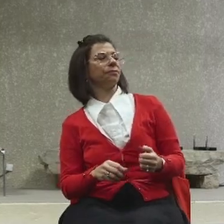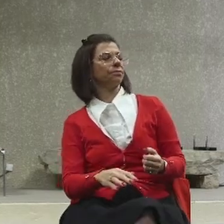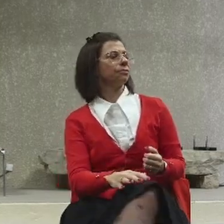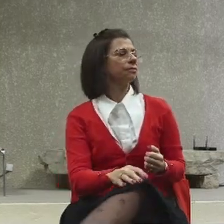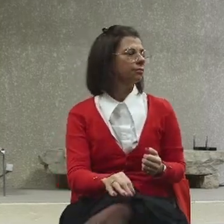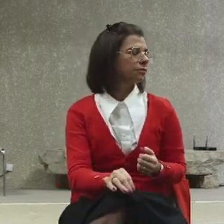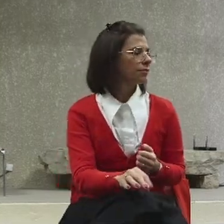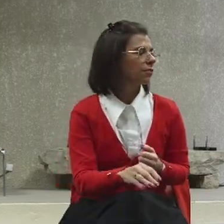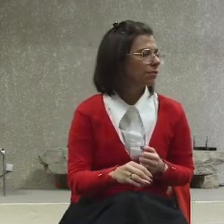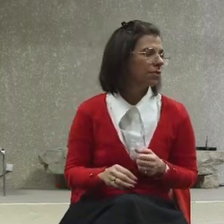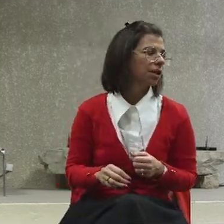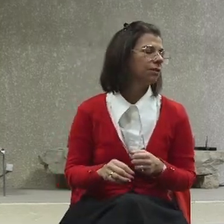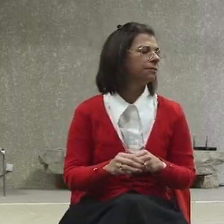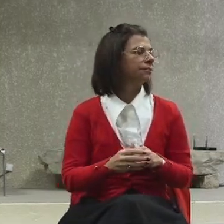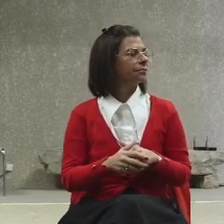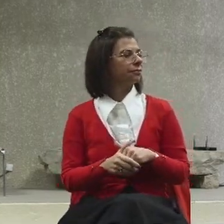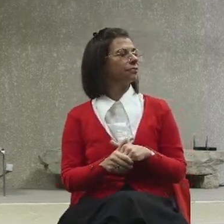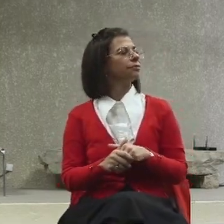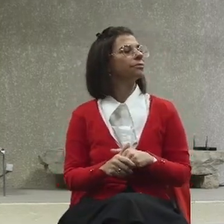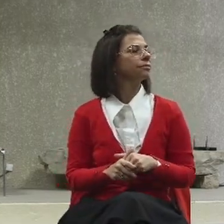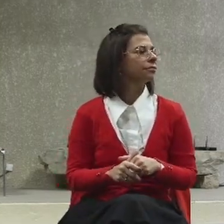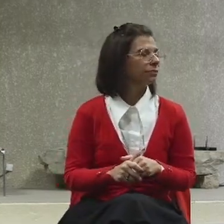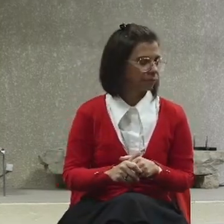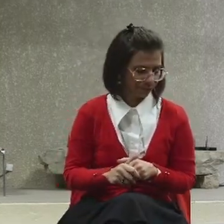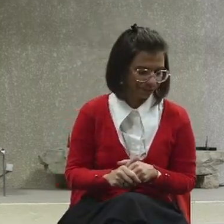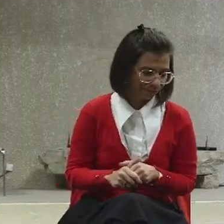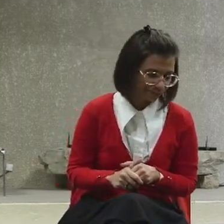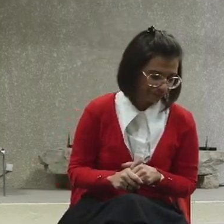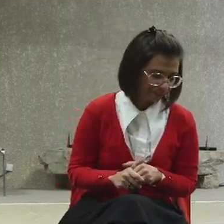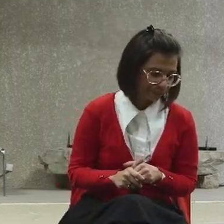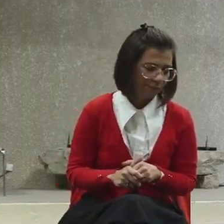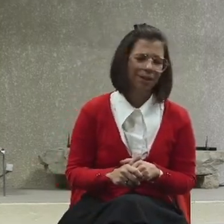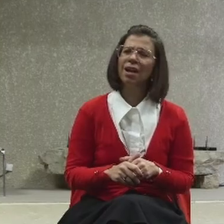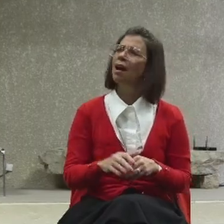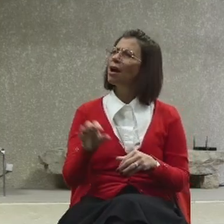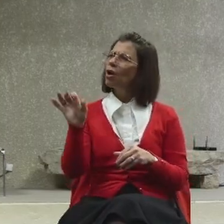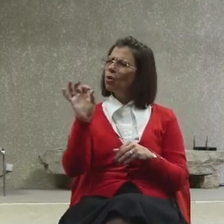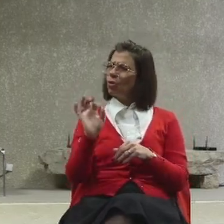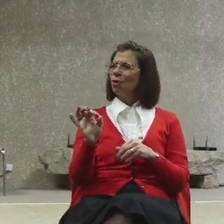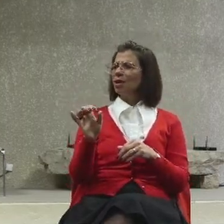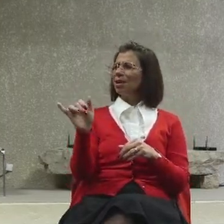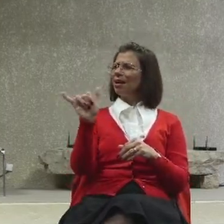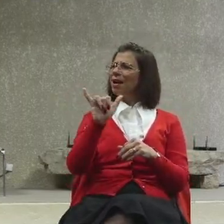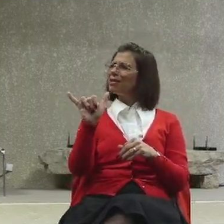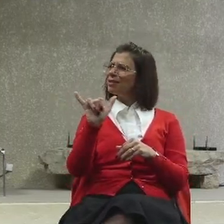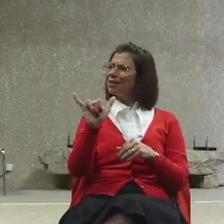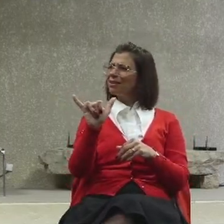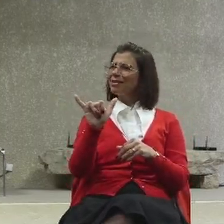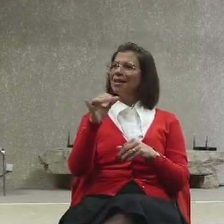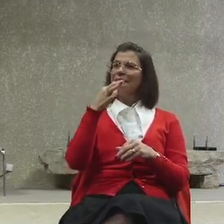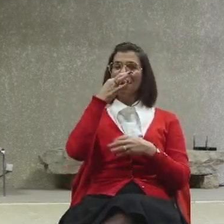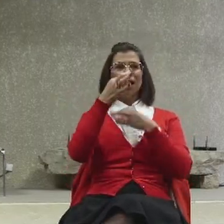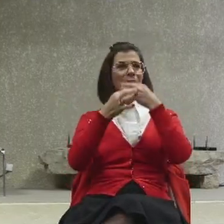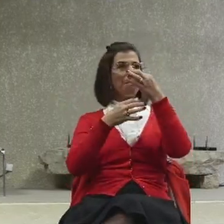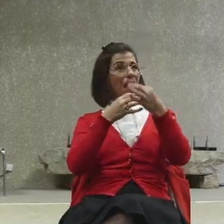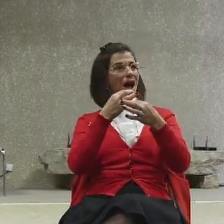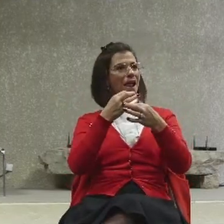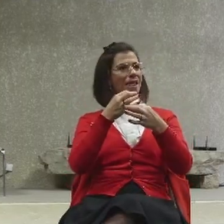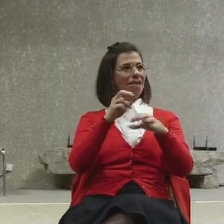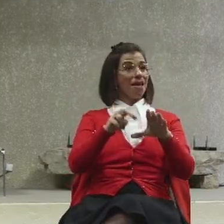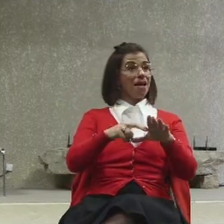de gloire en gloire à l'image du Seigneur. Qui fait ça? C'est l'Esprit de Dieu.